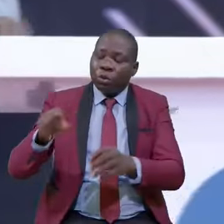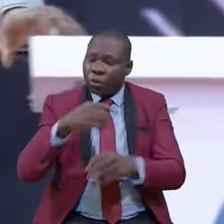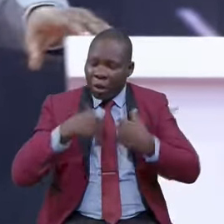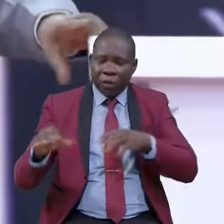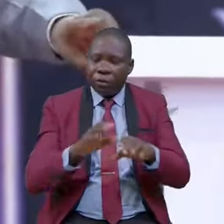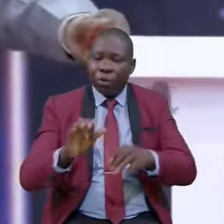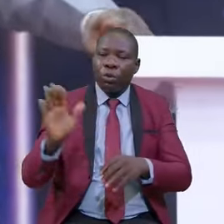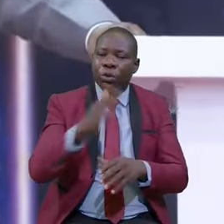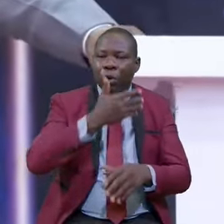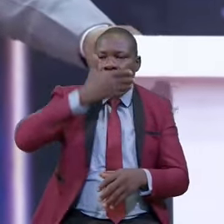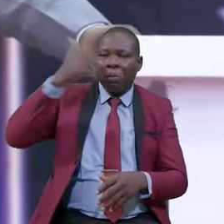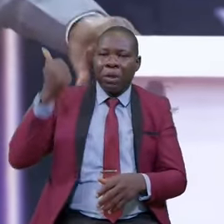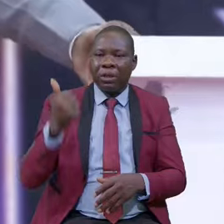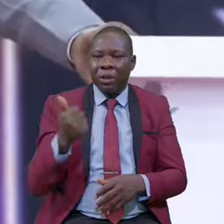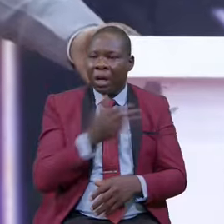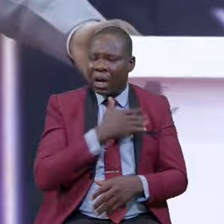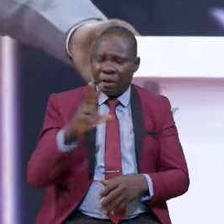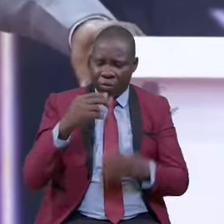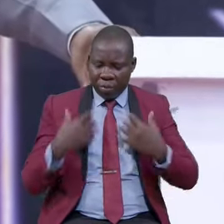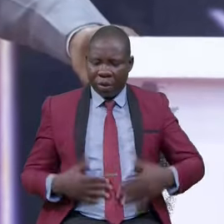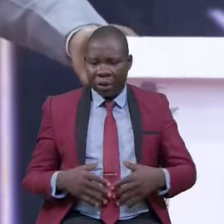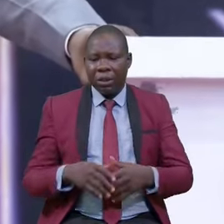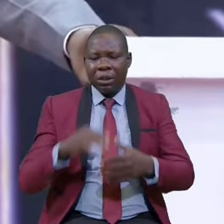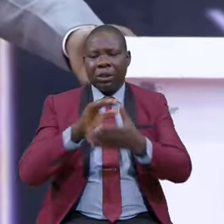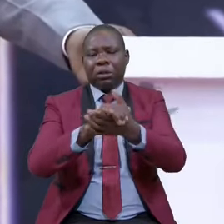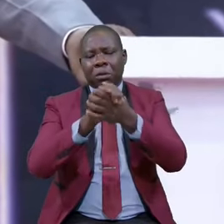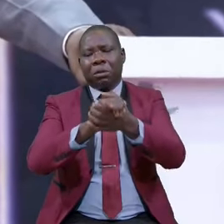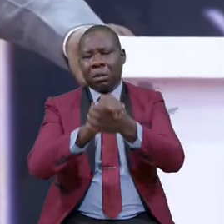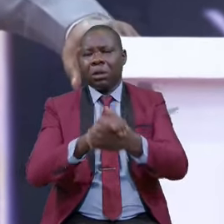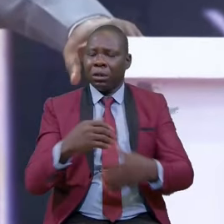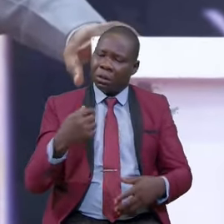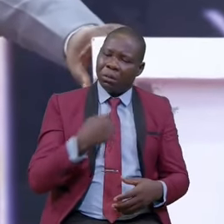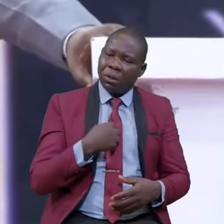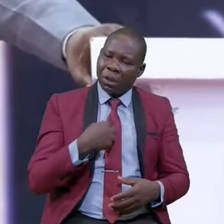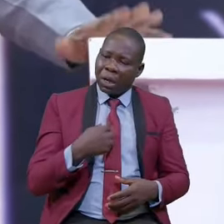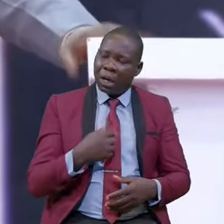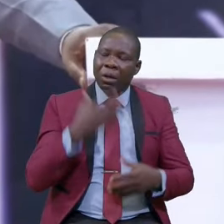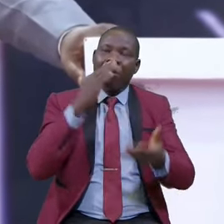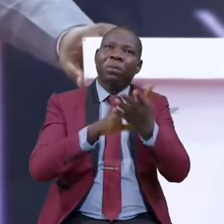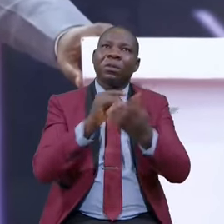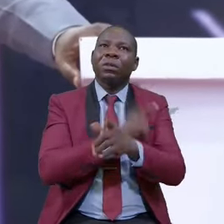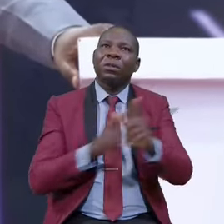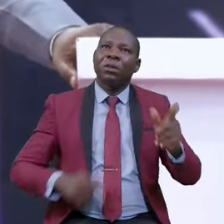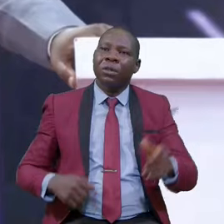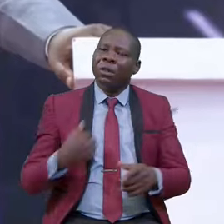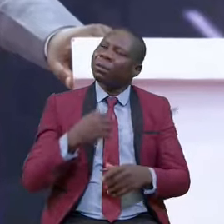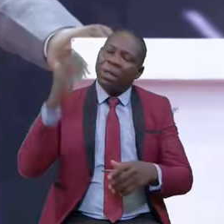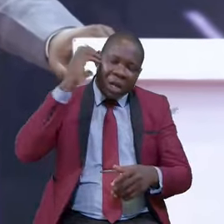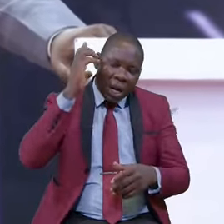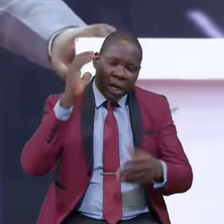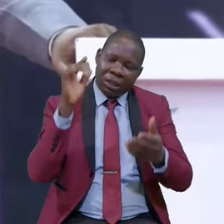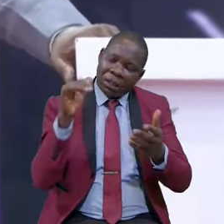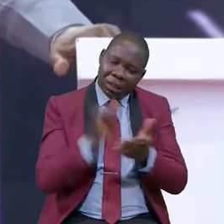gens, félicitations, gloire à Dieu, hein. Oh, on a entendu ceci, tu as fait ceci, c'est arrivé. Ils ne font pas